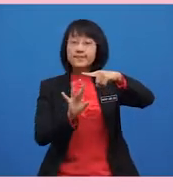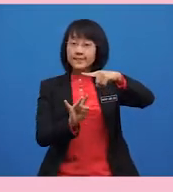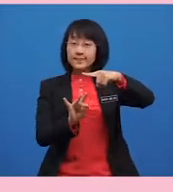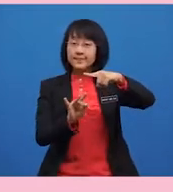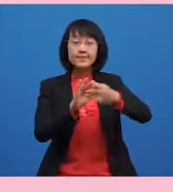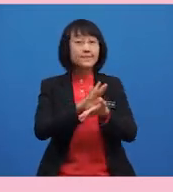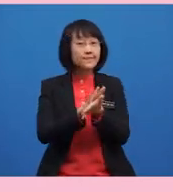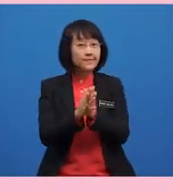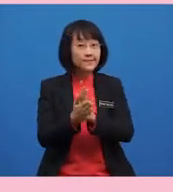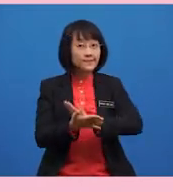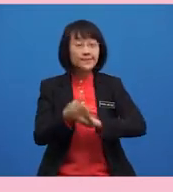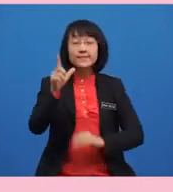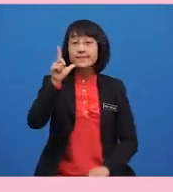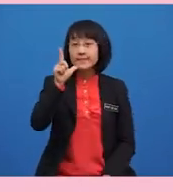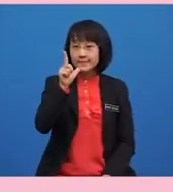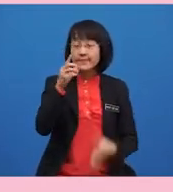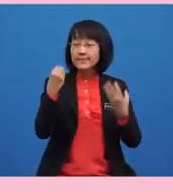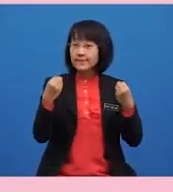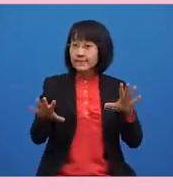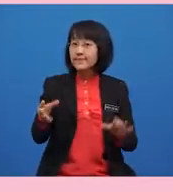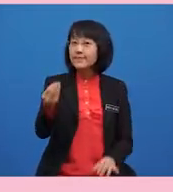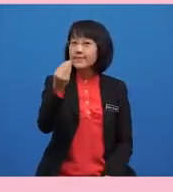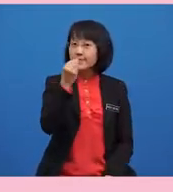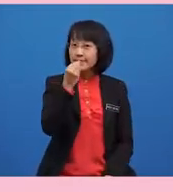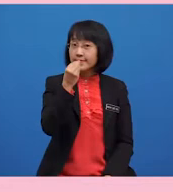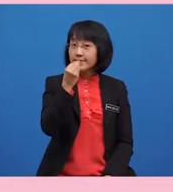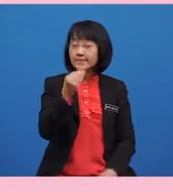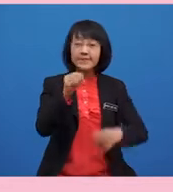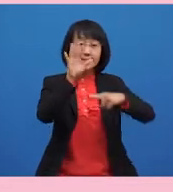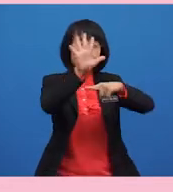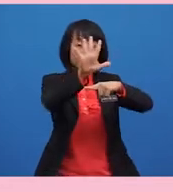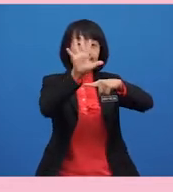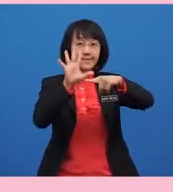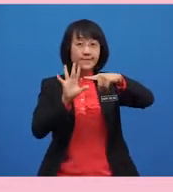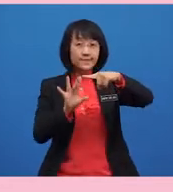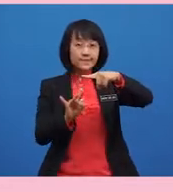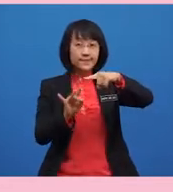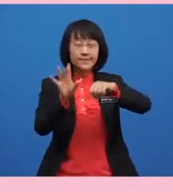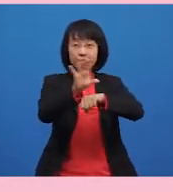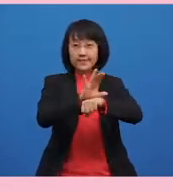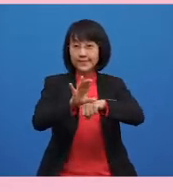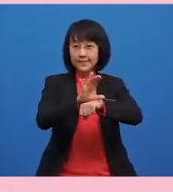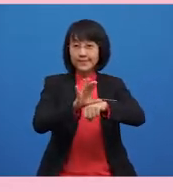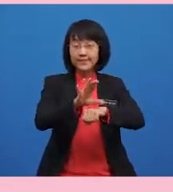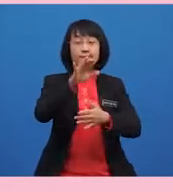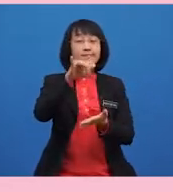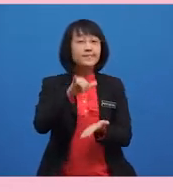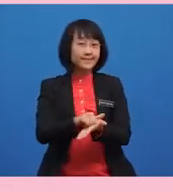5/8. Jadi, Laina telah memakan 5/8 coklat